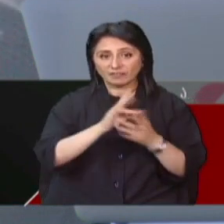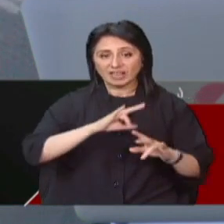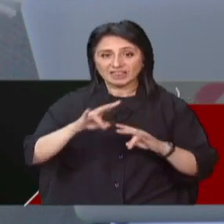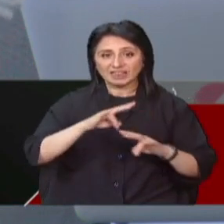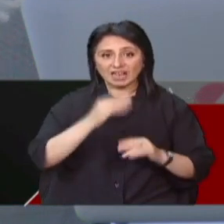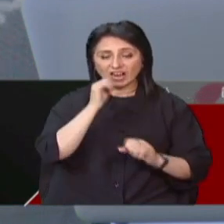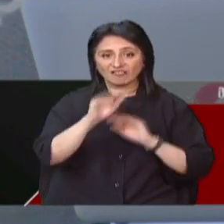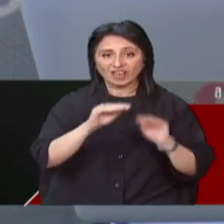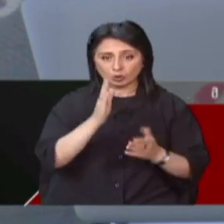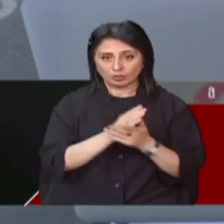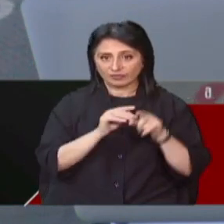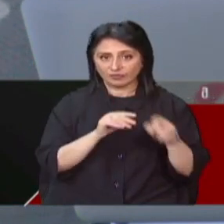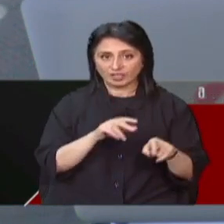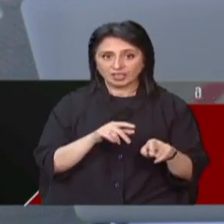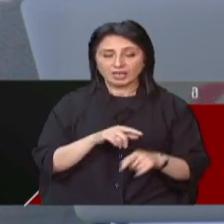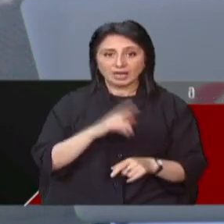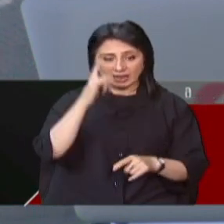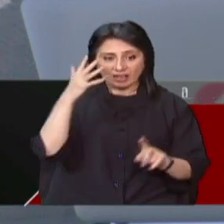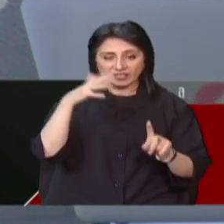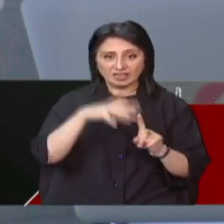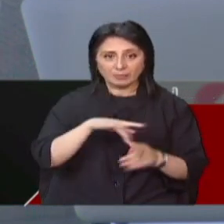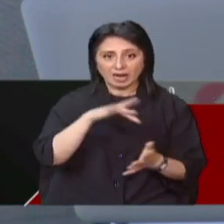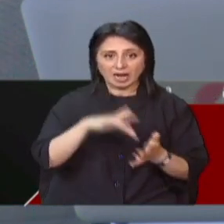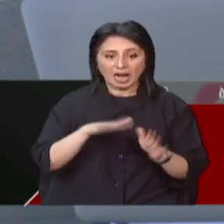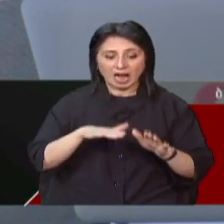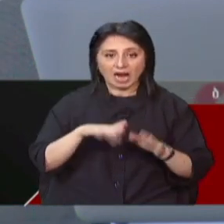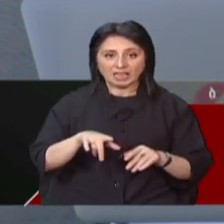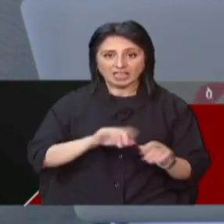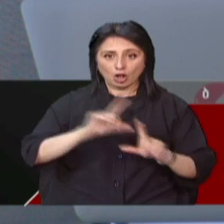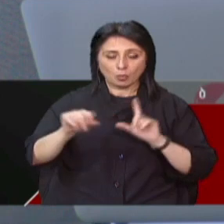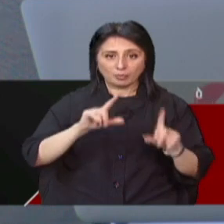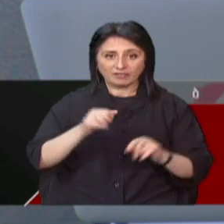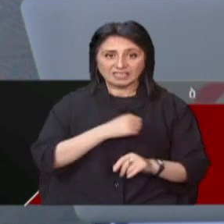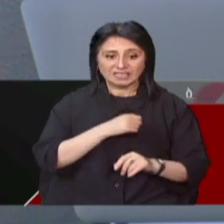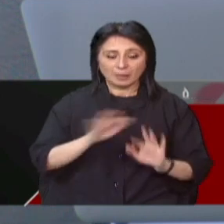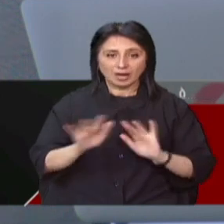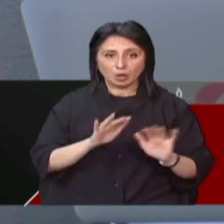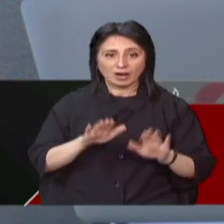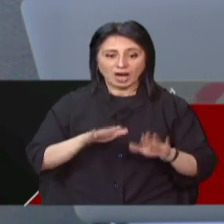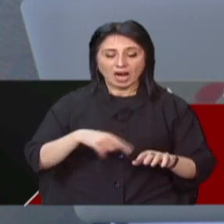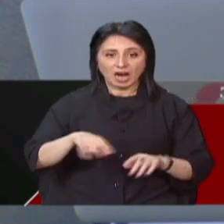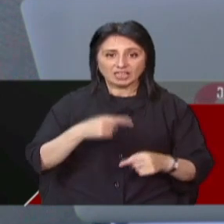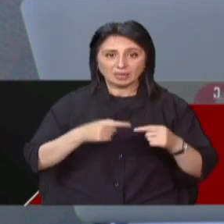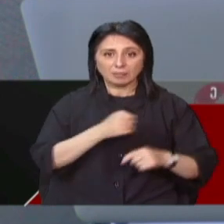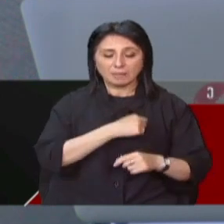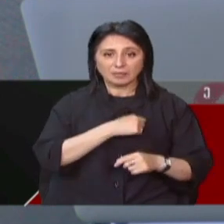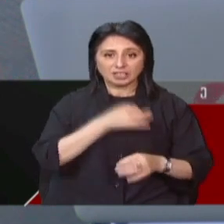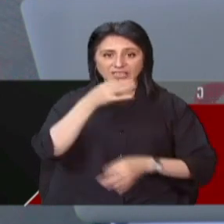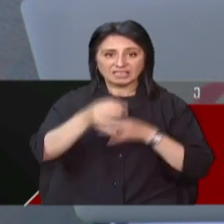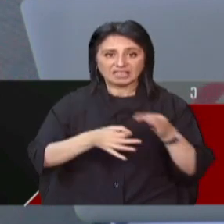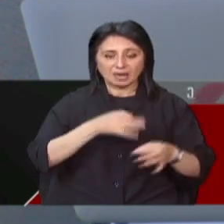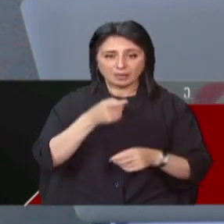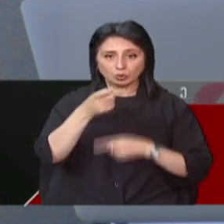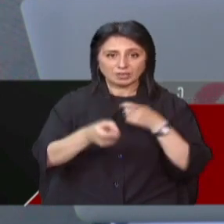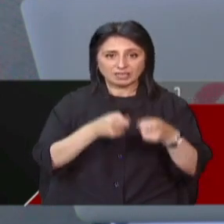terroristul infrastrukturas atskhedebs. Tavdasqmebis fonze khalaks adgelobrevebi toveben samkhedro operatsias adgelobrum mebrzolta mkhridan sapasukho